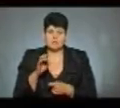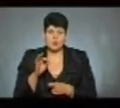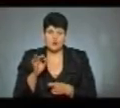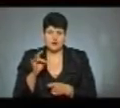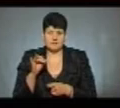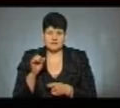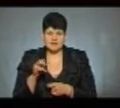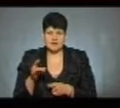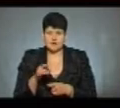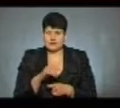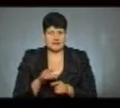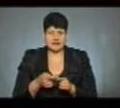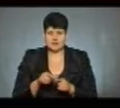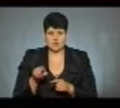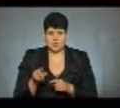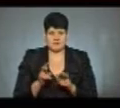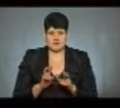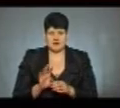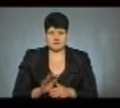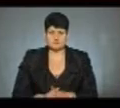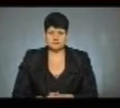Вінниччини, не з цього підприємства.